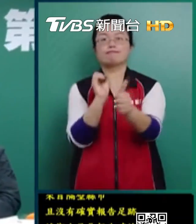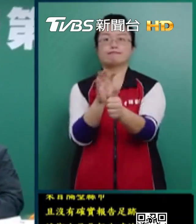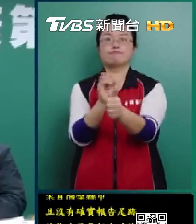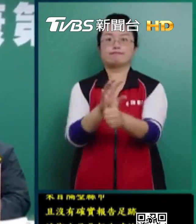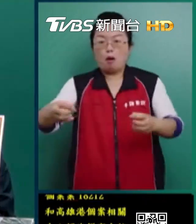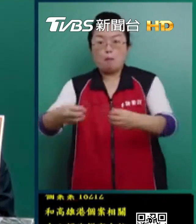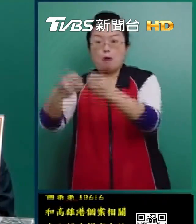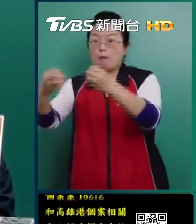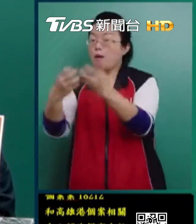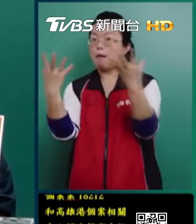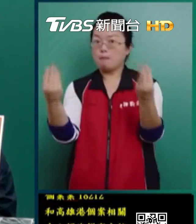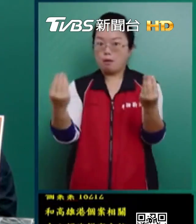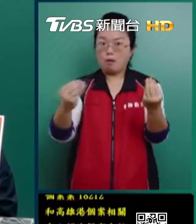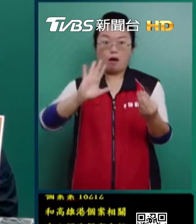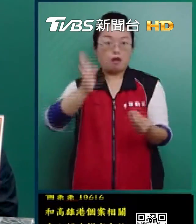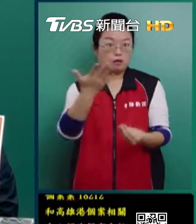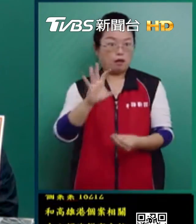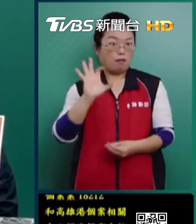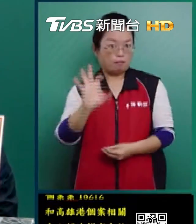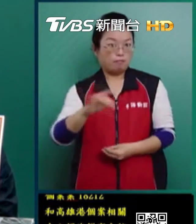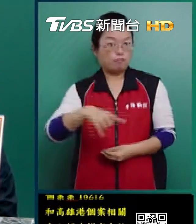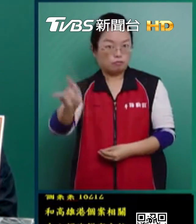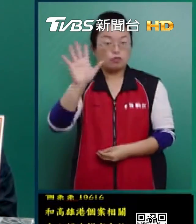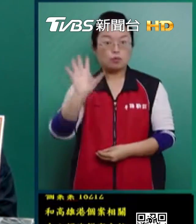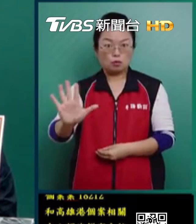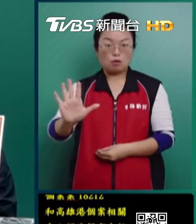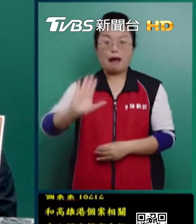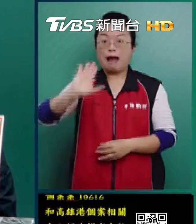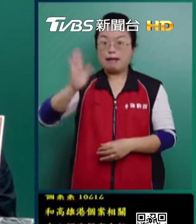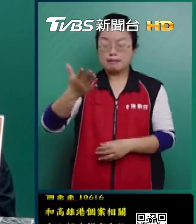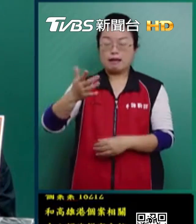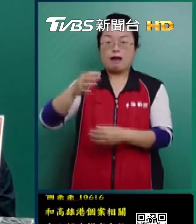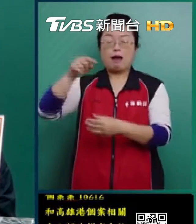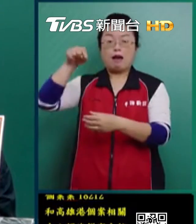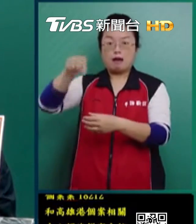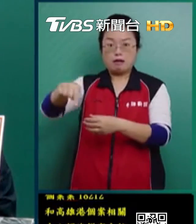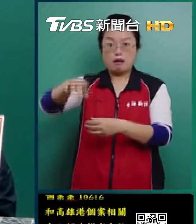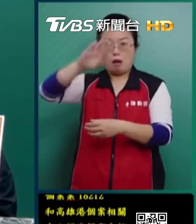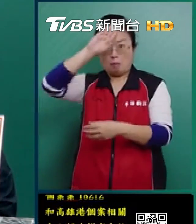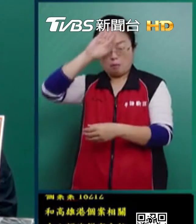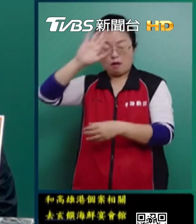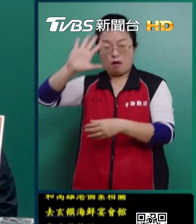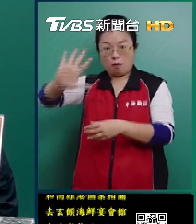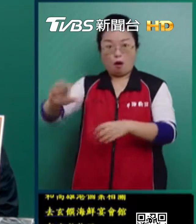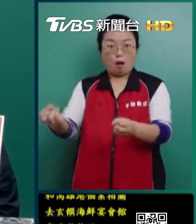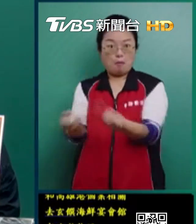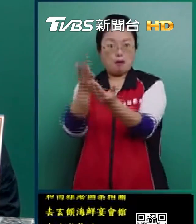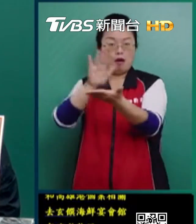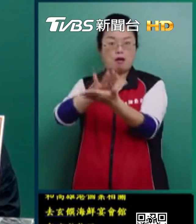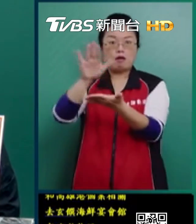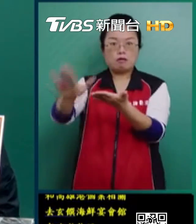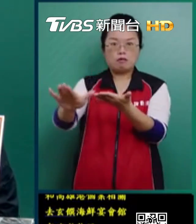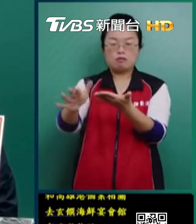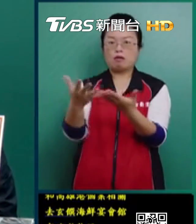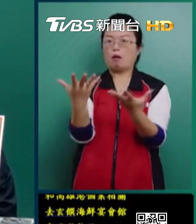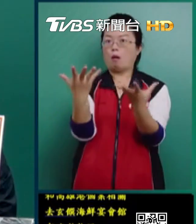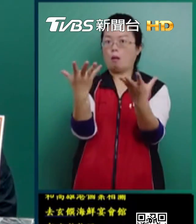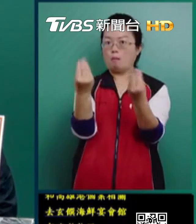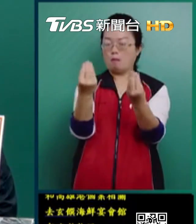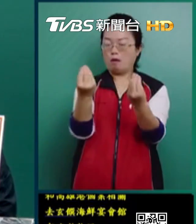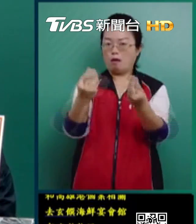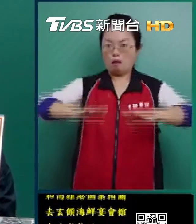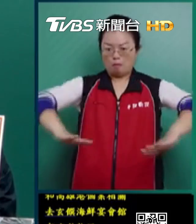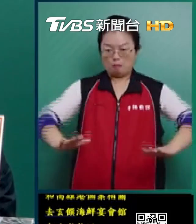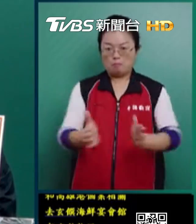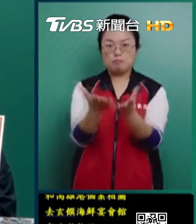主动告知。 第一时间没有跟高雄市卫生局提供这样的一个足迹，那是他私下通知他的同样喜宴的